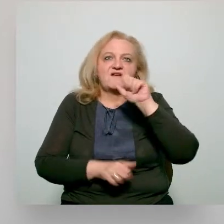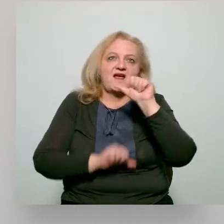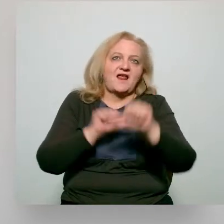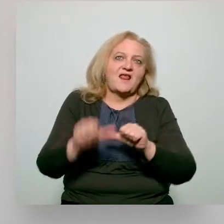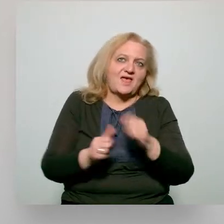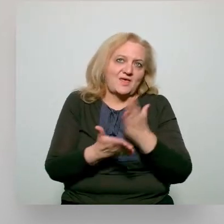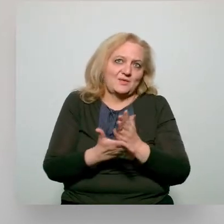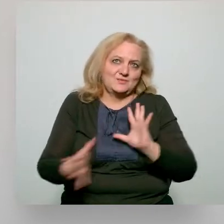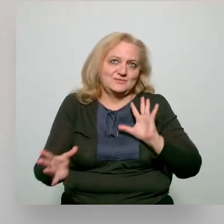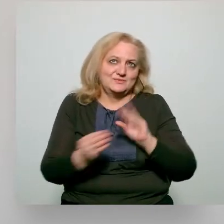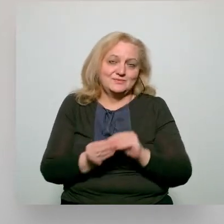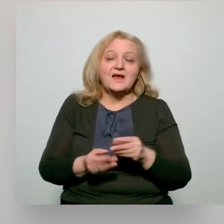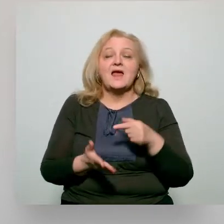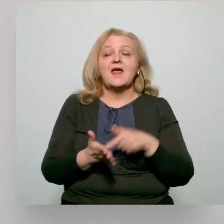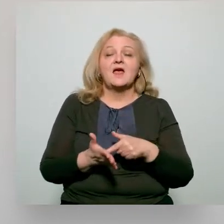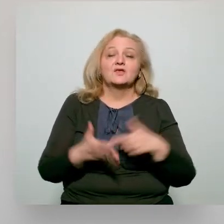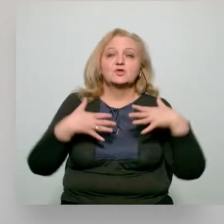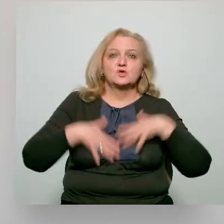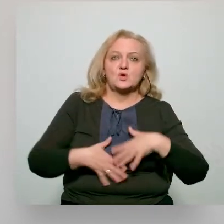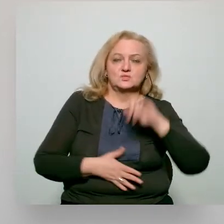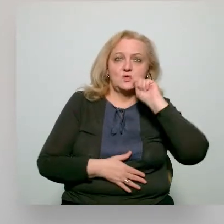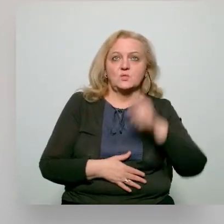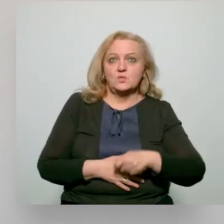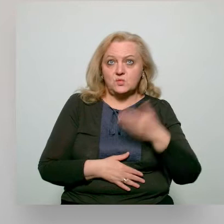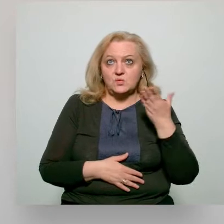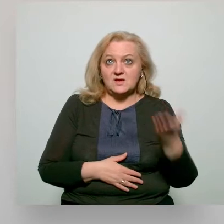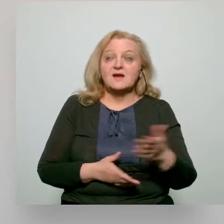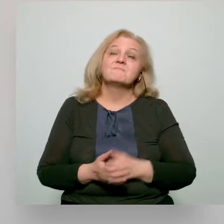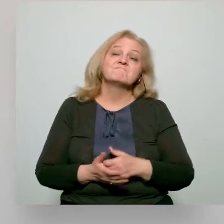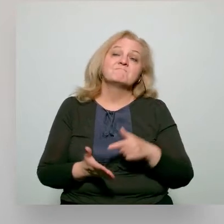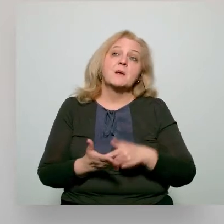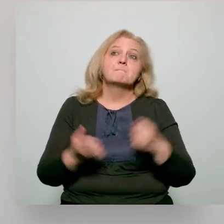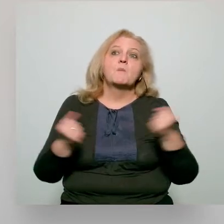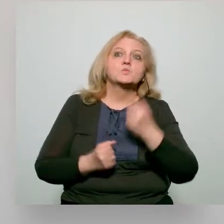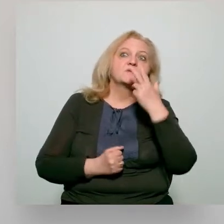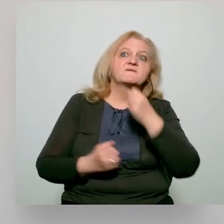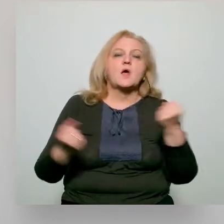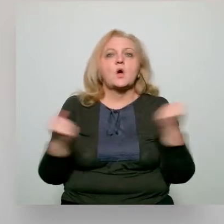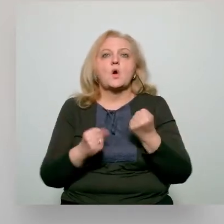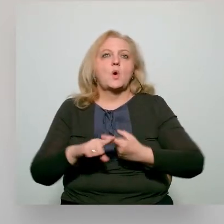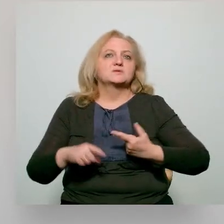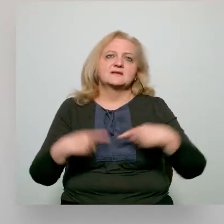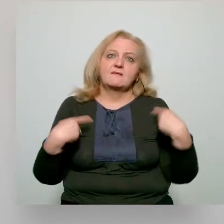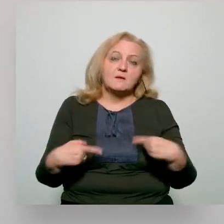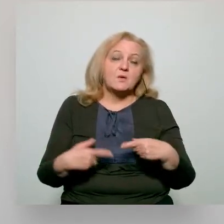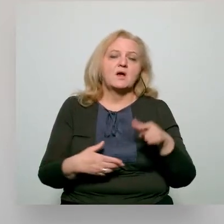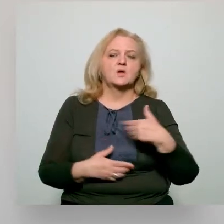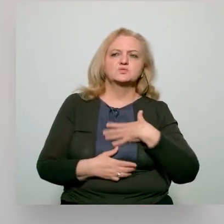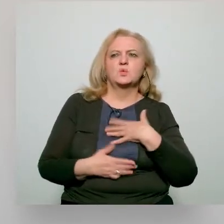ukraińskiej. Być może nie przejawiała się bardzo w sposób wyraźny. Wydawało się nam, że to jest